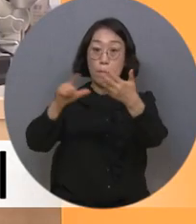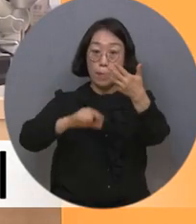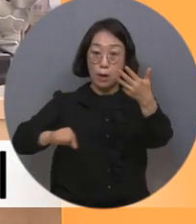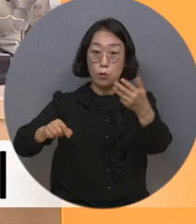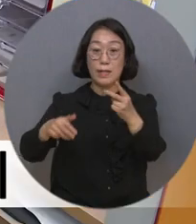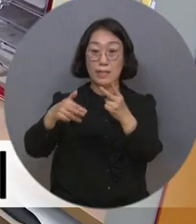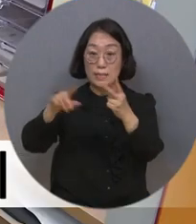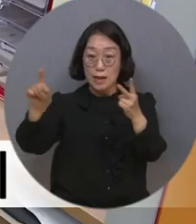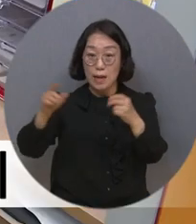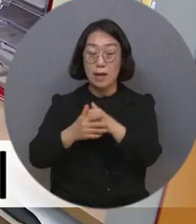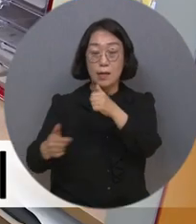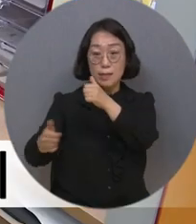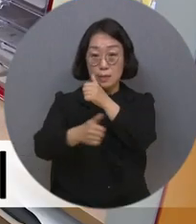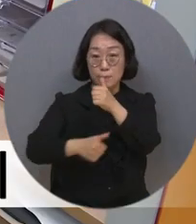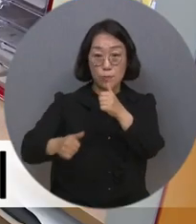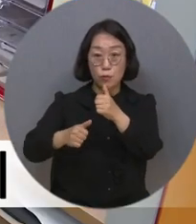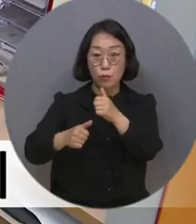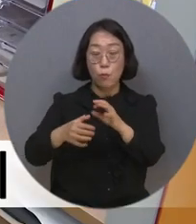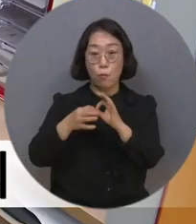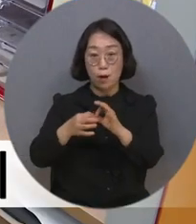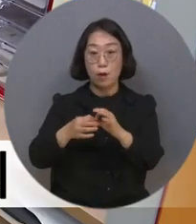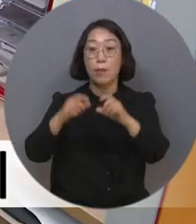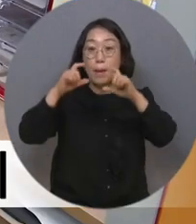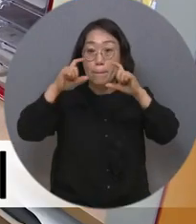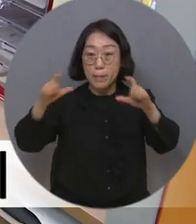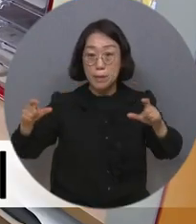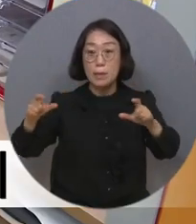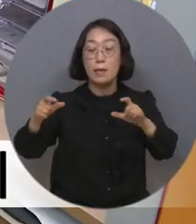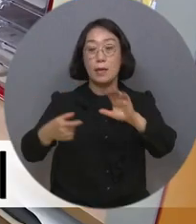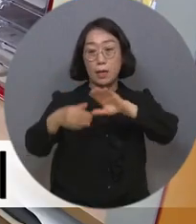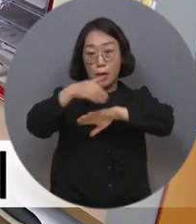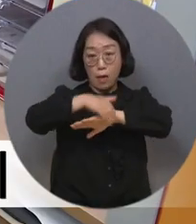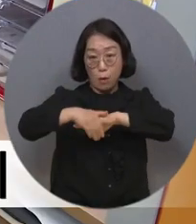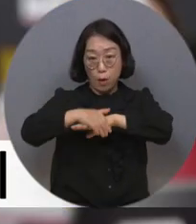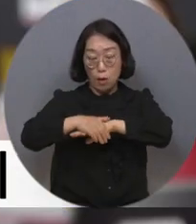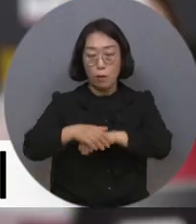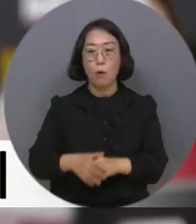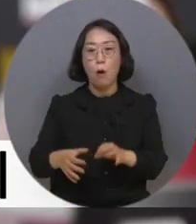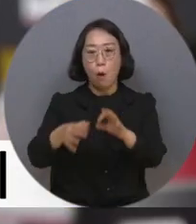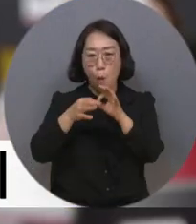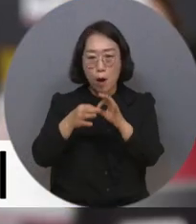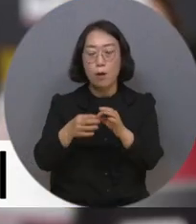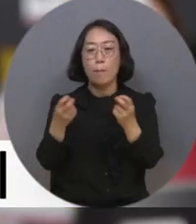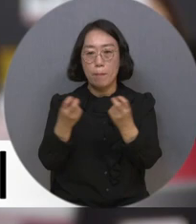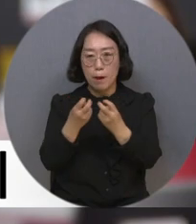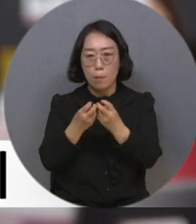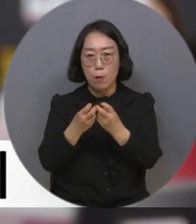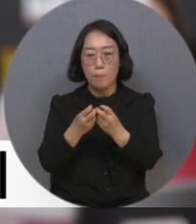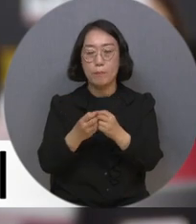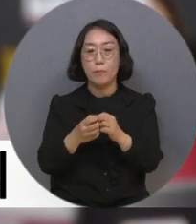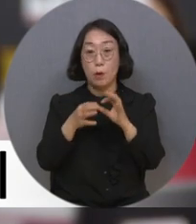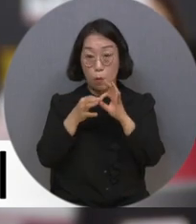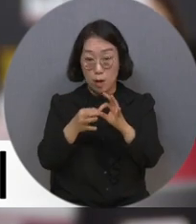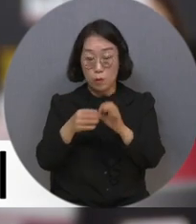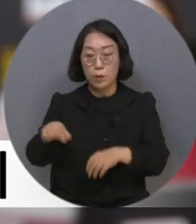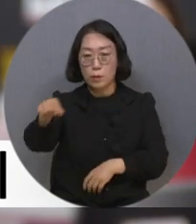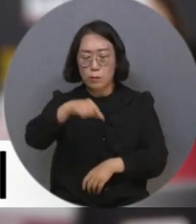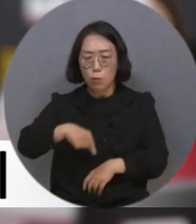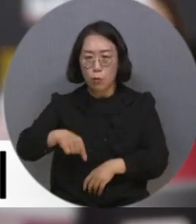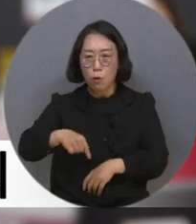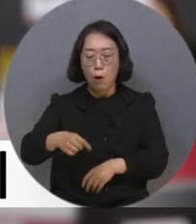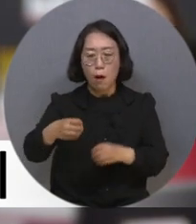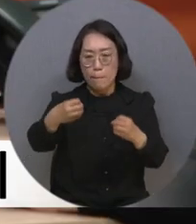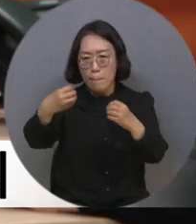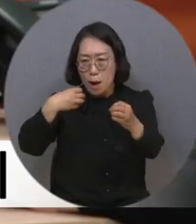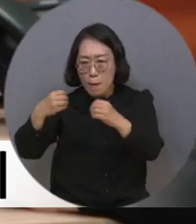제2차 금융규제혁신회의 이후 발표한 플랫폼의 보험상품 취급 시범 운영 방안의 후속 조치로 이해관계자 의견